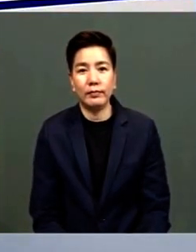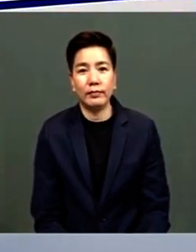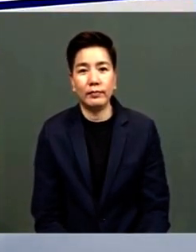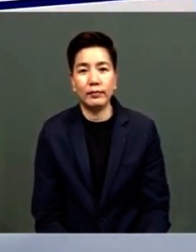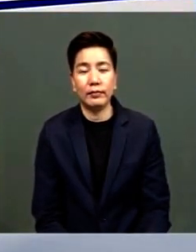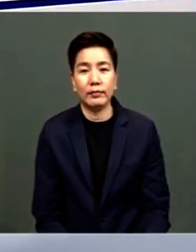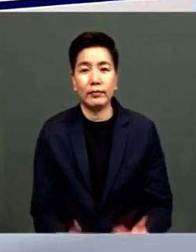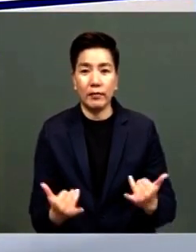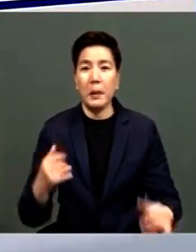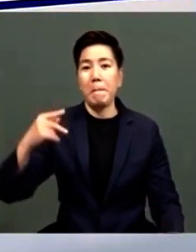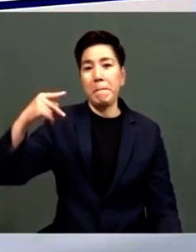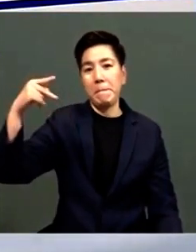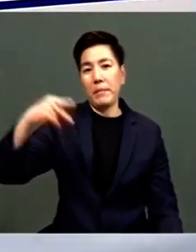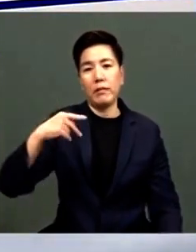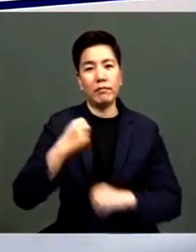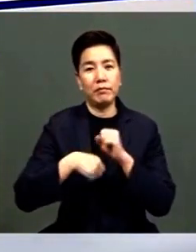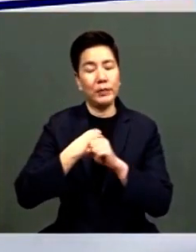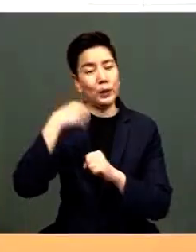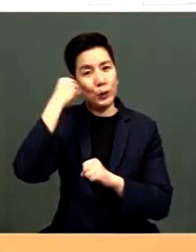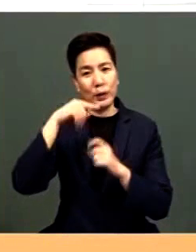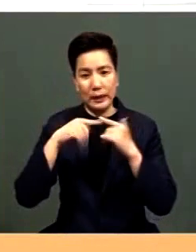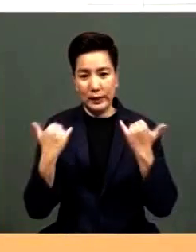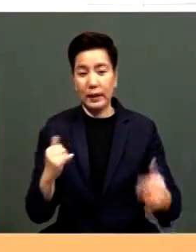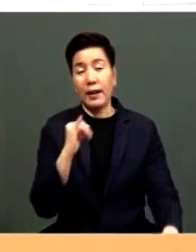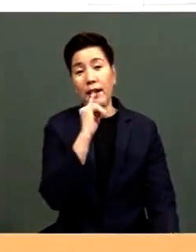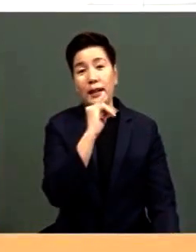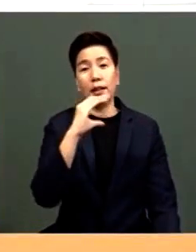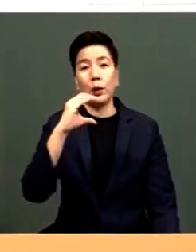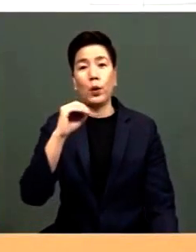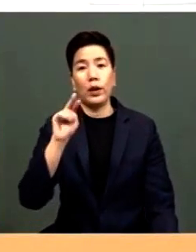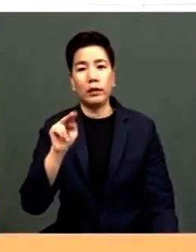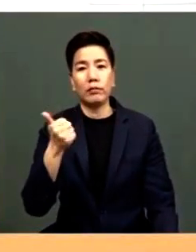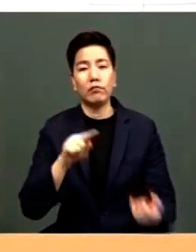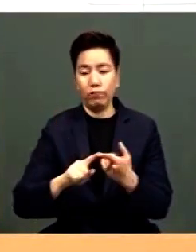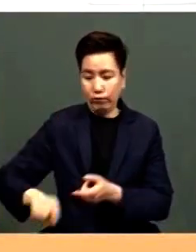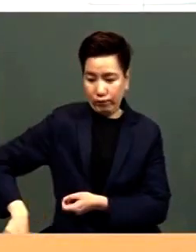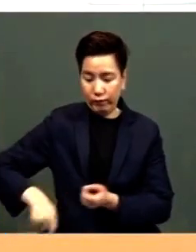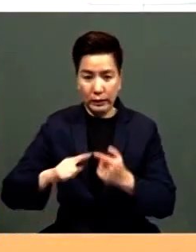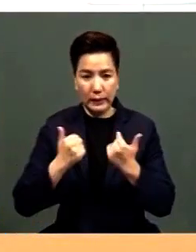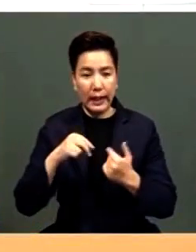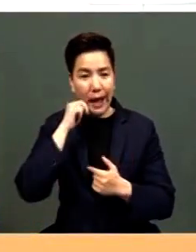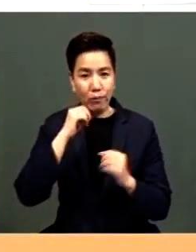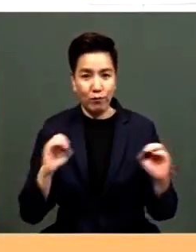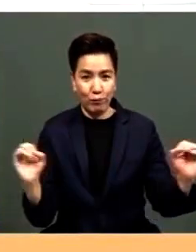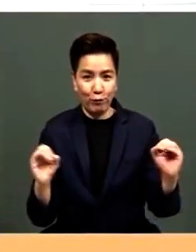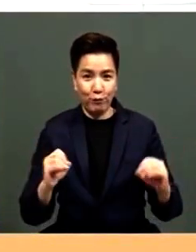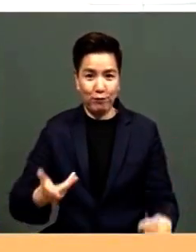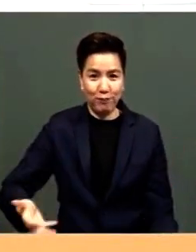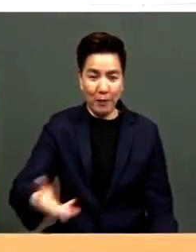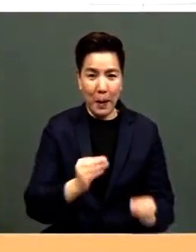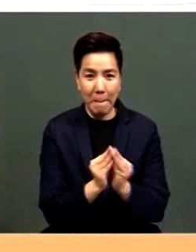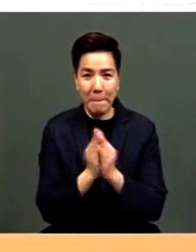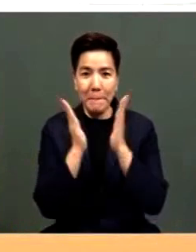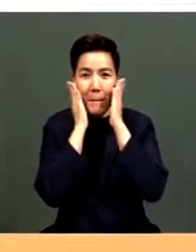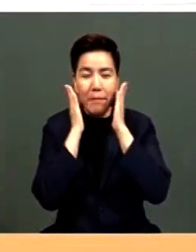ถือว่าพิเศษกว่าทุกปีเลยนะคะที่ปีนี้นะคะไอคอนสยามได้จัดงานเทศกาลสงกรานต์ที่ไม่มีน้ำค่ะงดการปะแป้งและสว